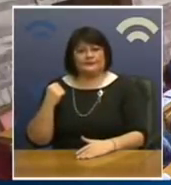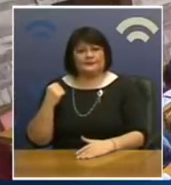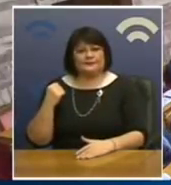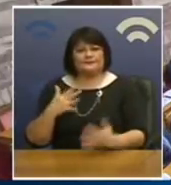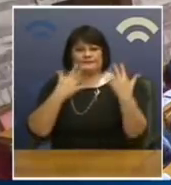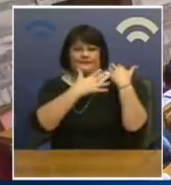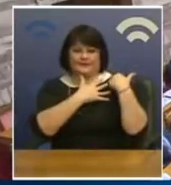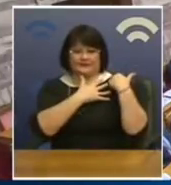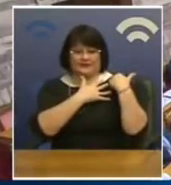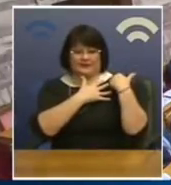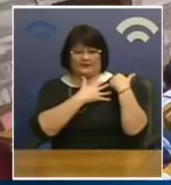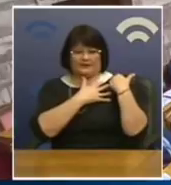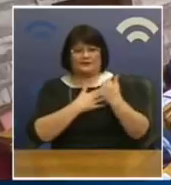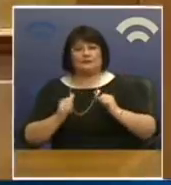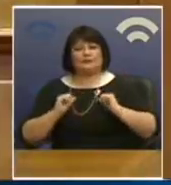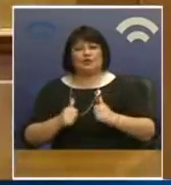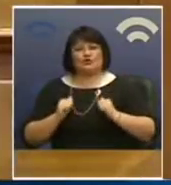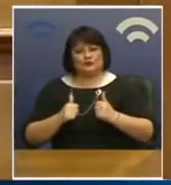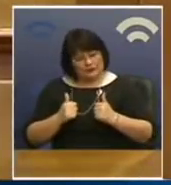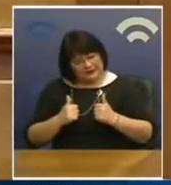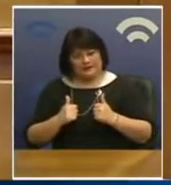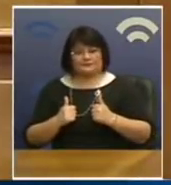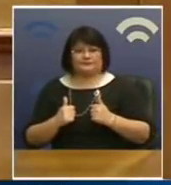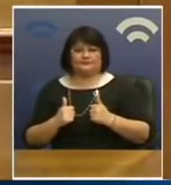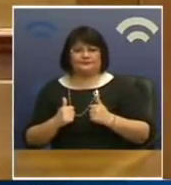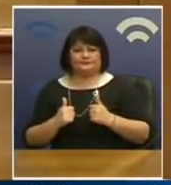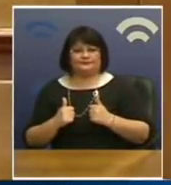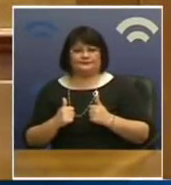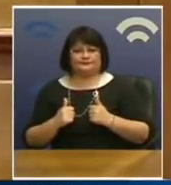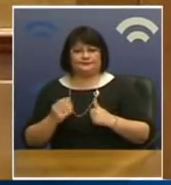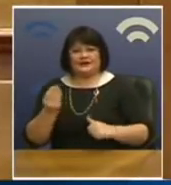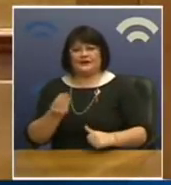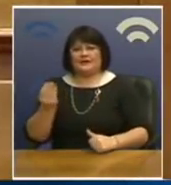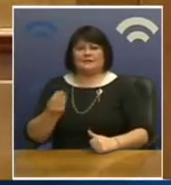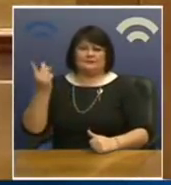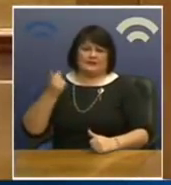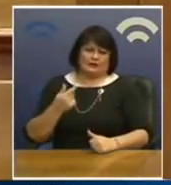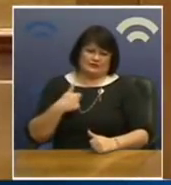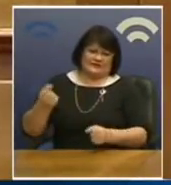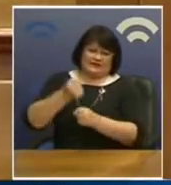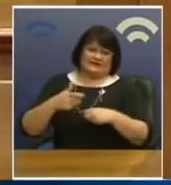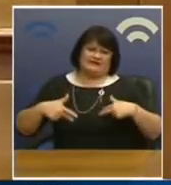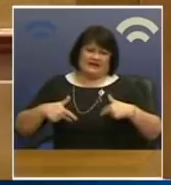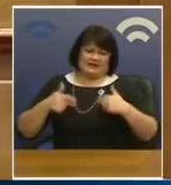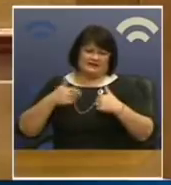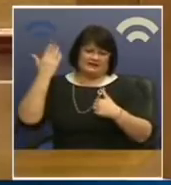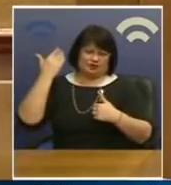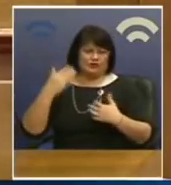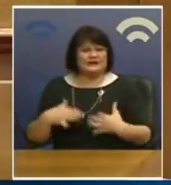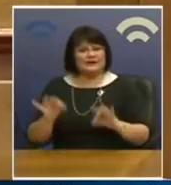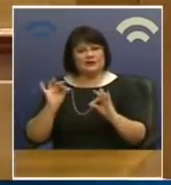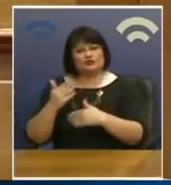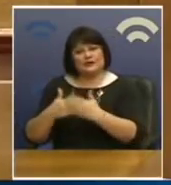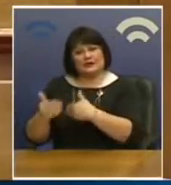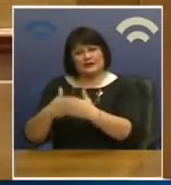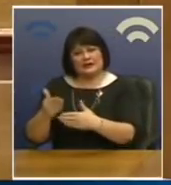αναλάβαμε την πρωτοβουλία ως πλειοψηφία κοινοβουλευτική τότε να ξεκινήσει η διαδικασία